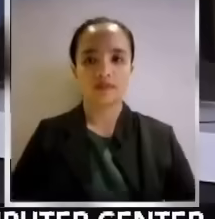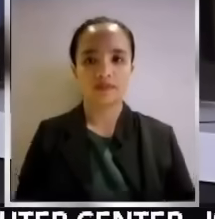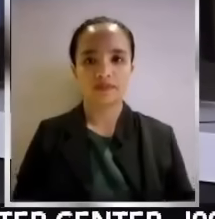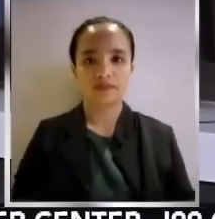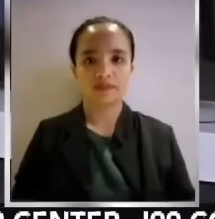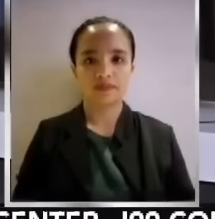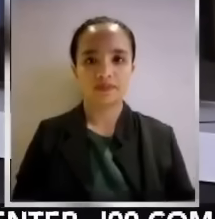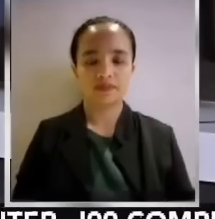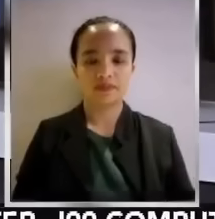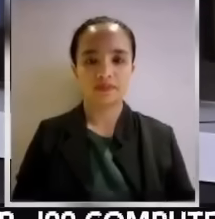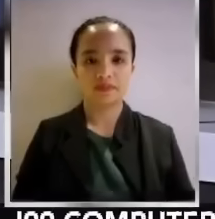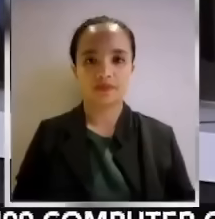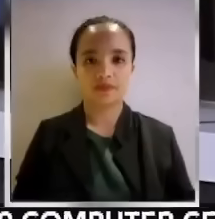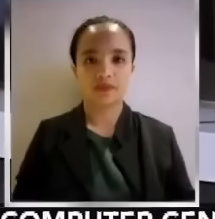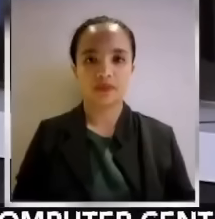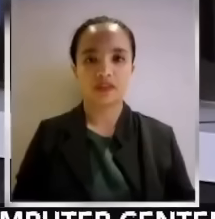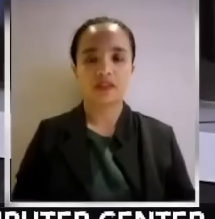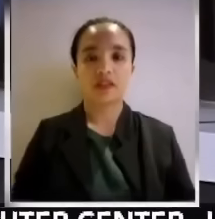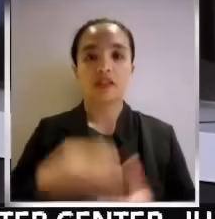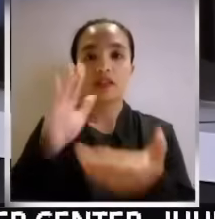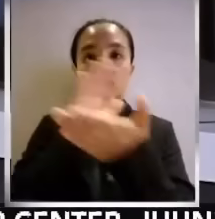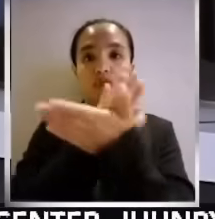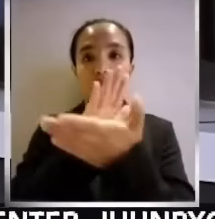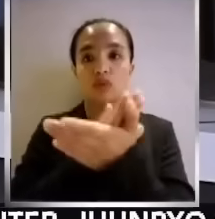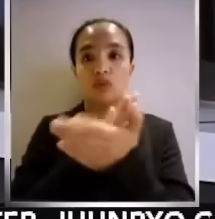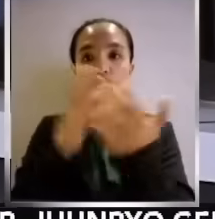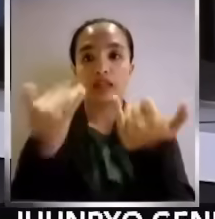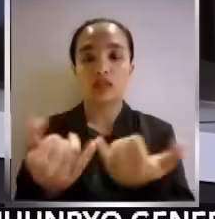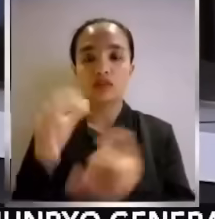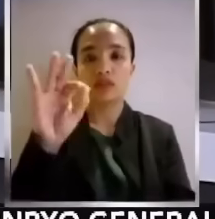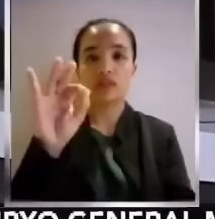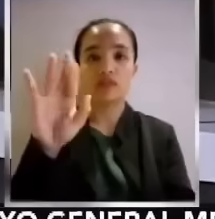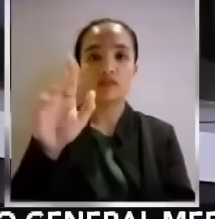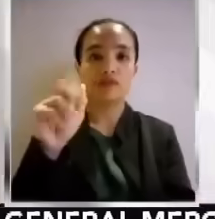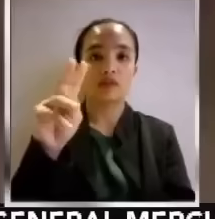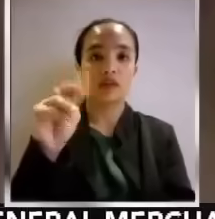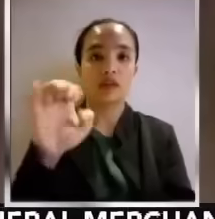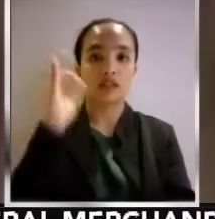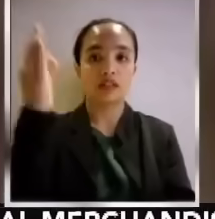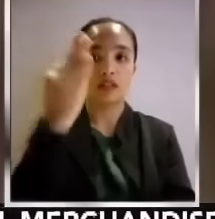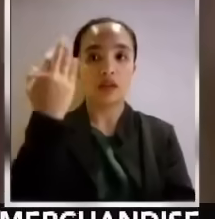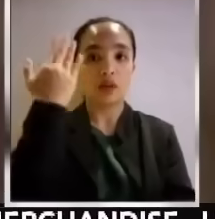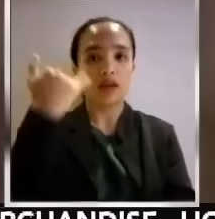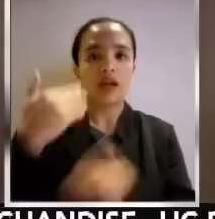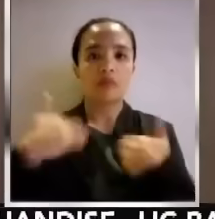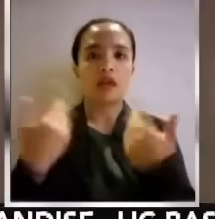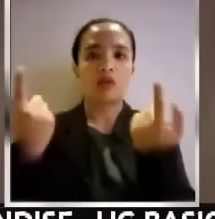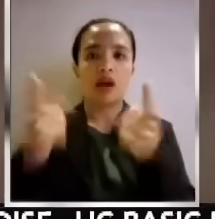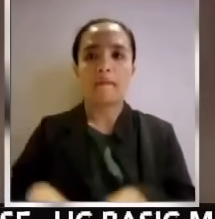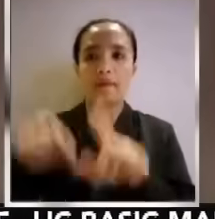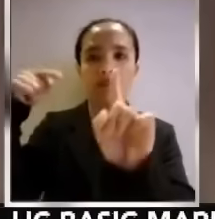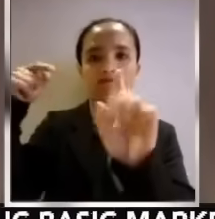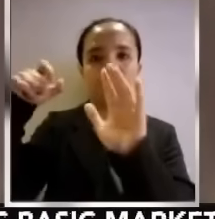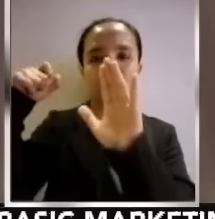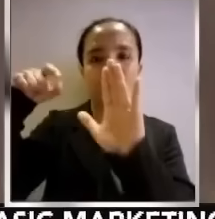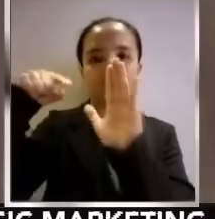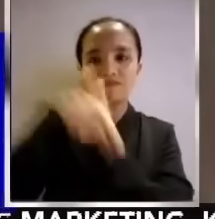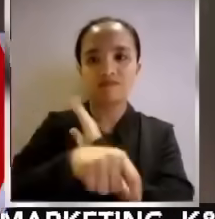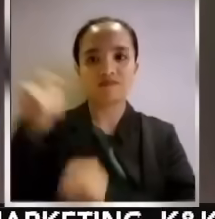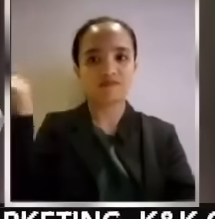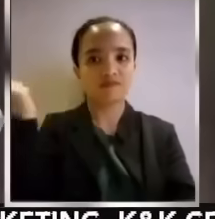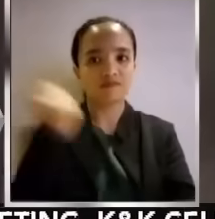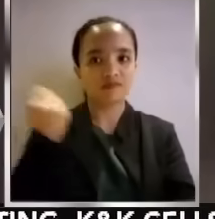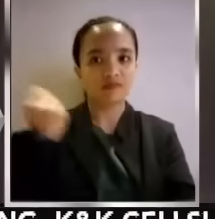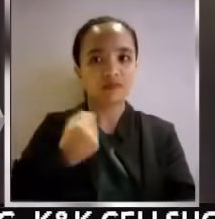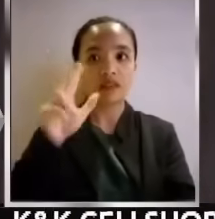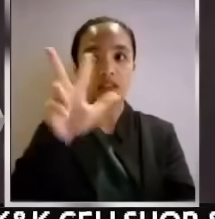Nasa high alert ang mga paaralan sa France ngayon, bunsod ng insidente ng pananaksak. Kita sa video ang tangka ng ilang lalaki na